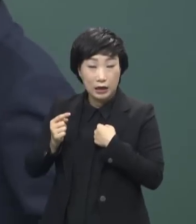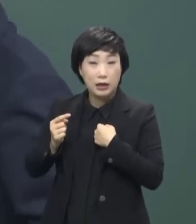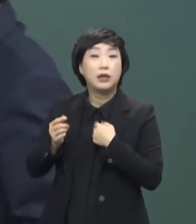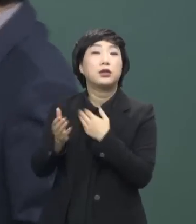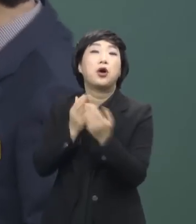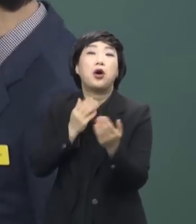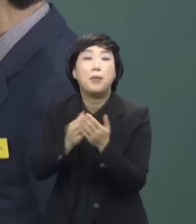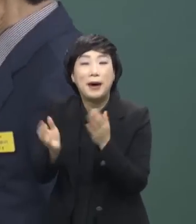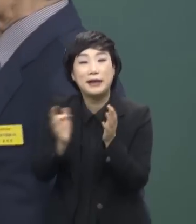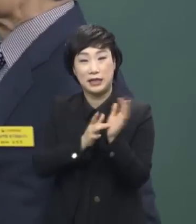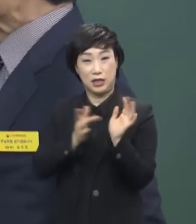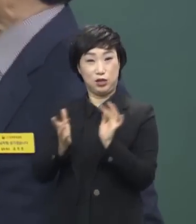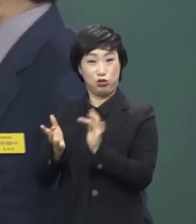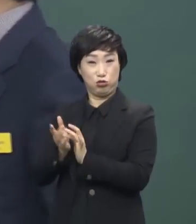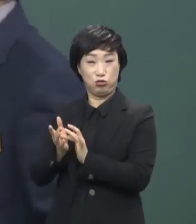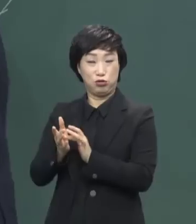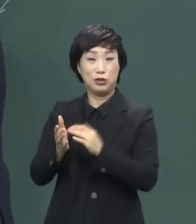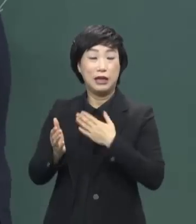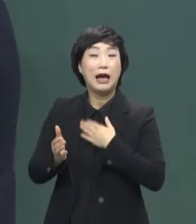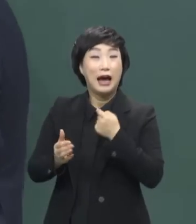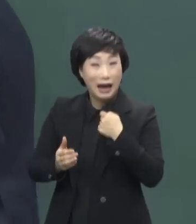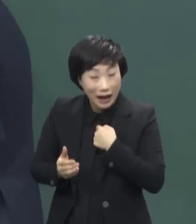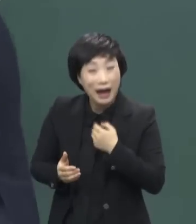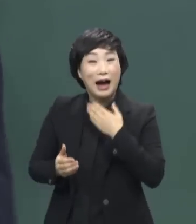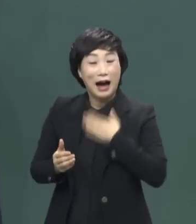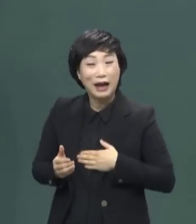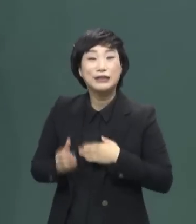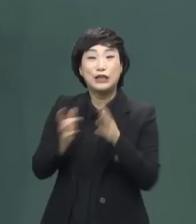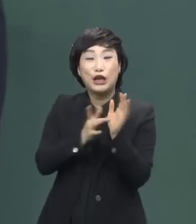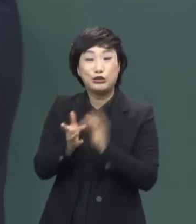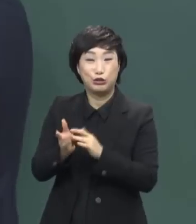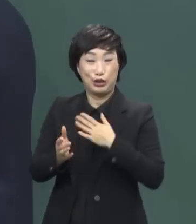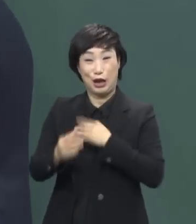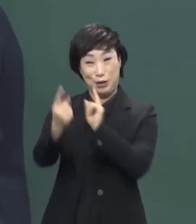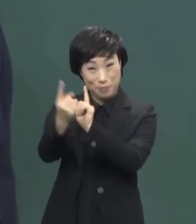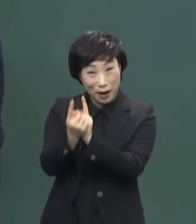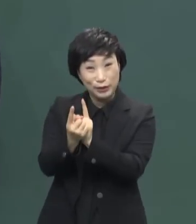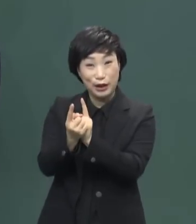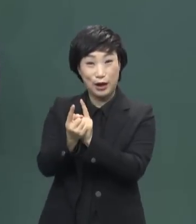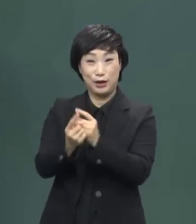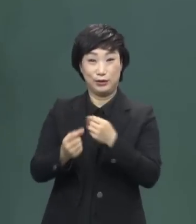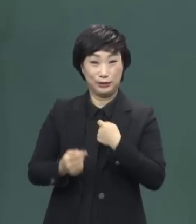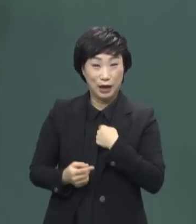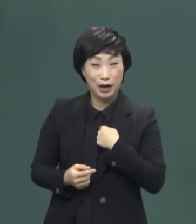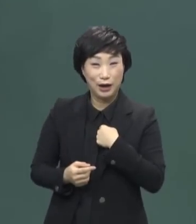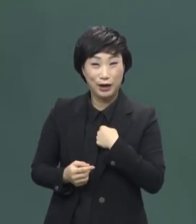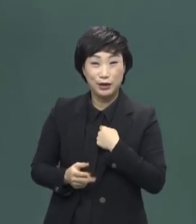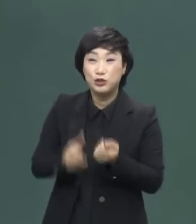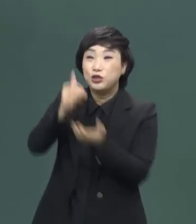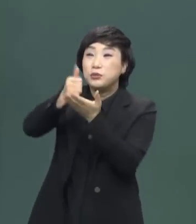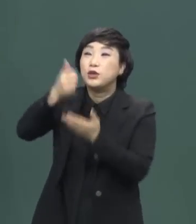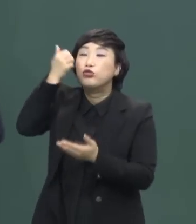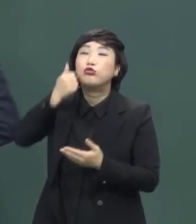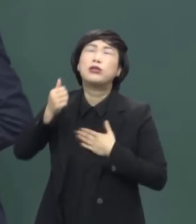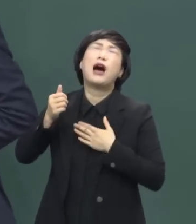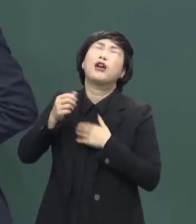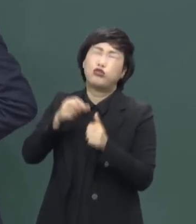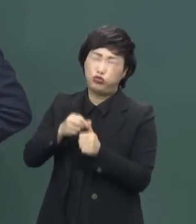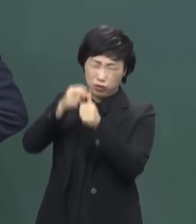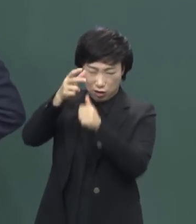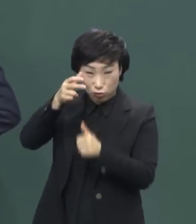예수님, 내가 알고 있는 예수님을 내가 만났더니 이분은 나의